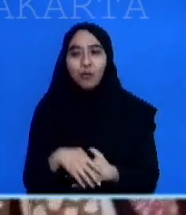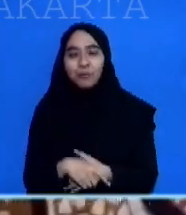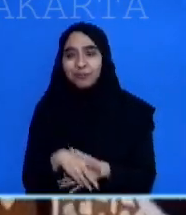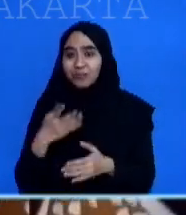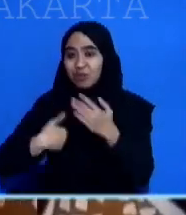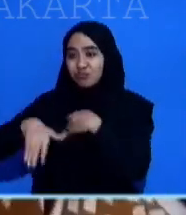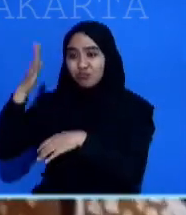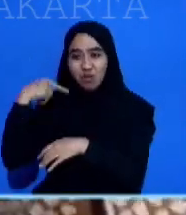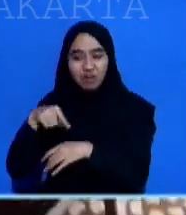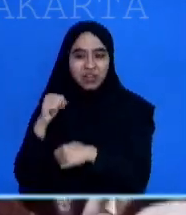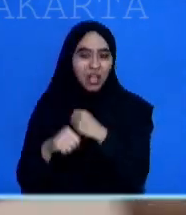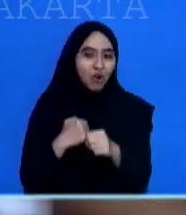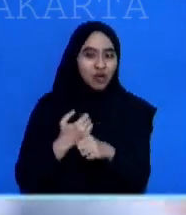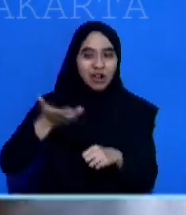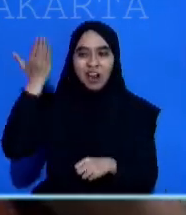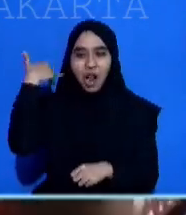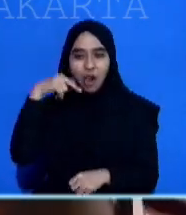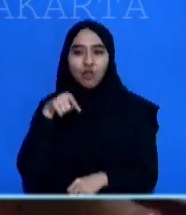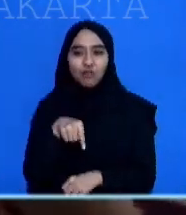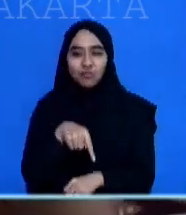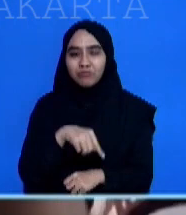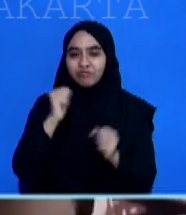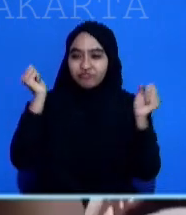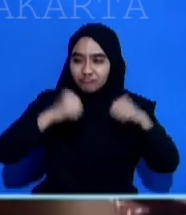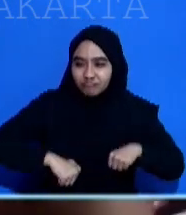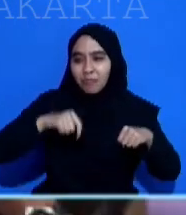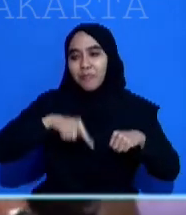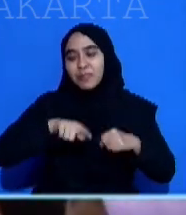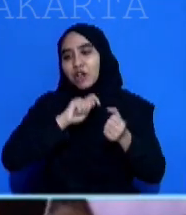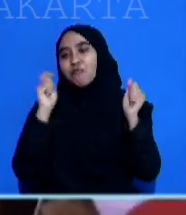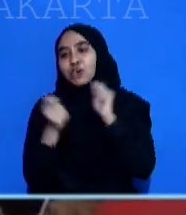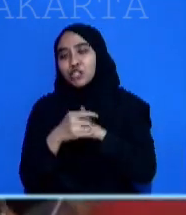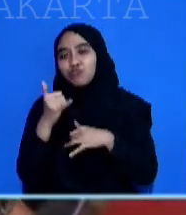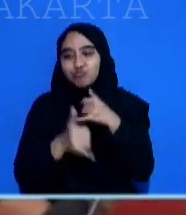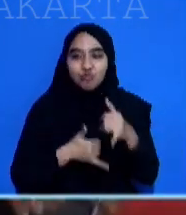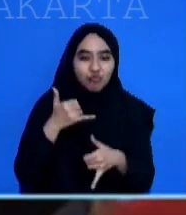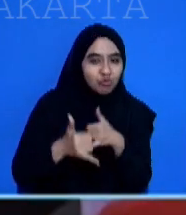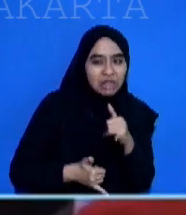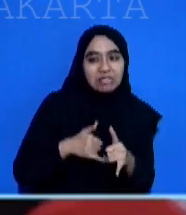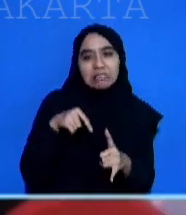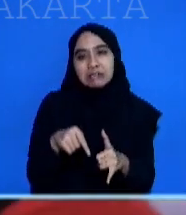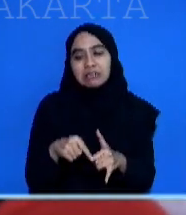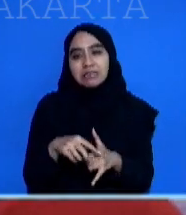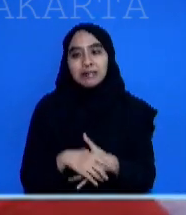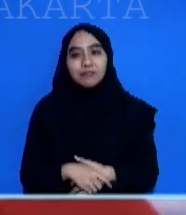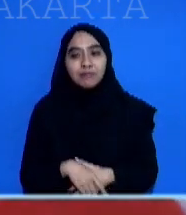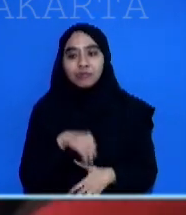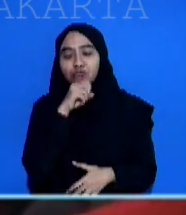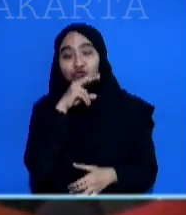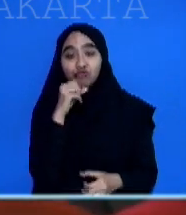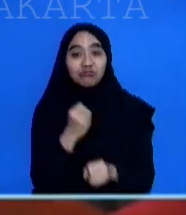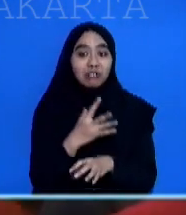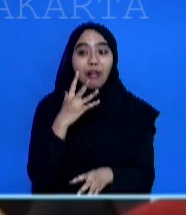lalu kita deklarasikan di Yogyakarta revolusiolusi bersama saya program susu gratis akan menjadi langkah strategis dari